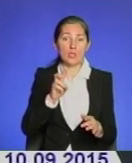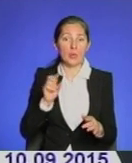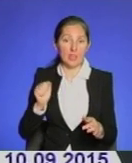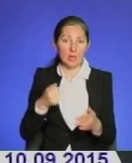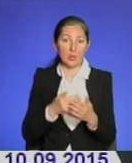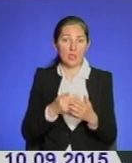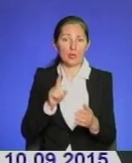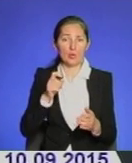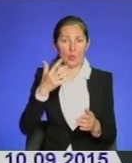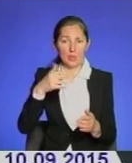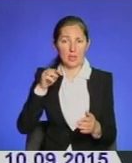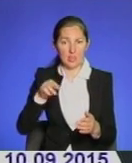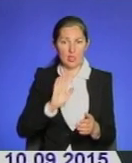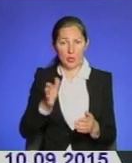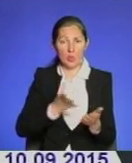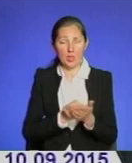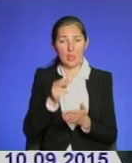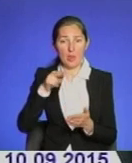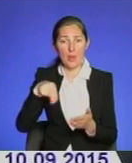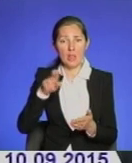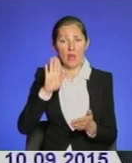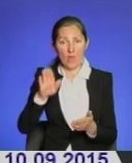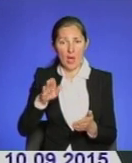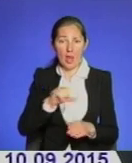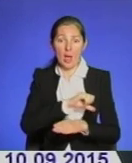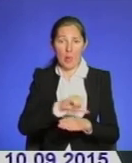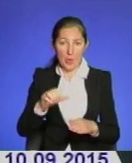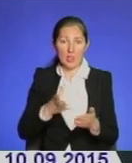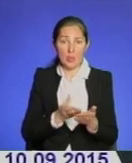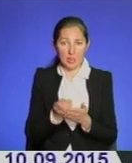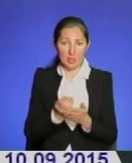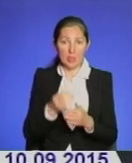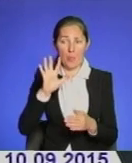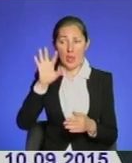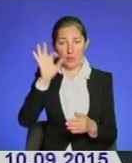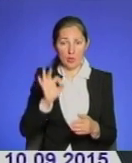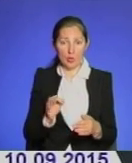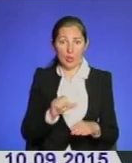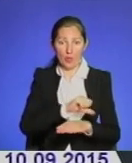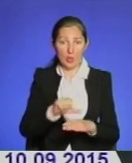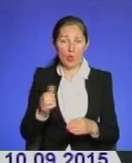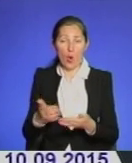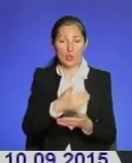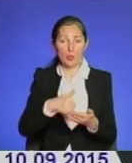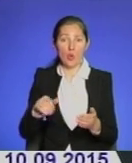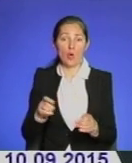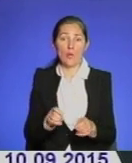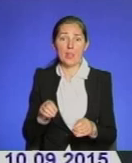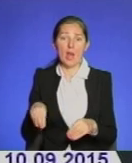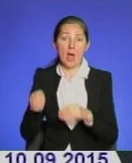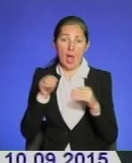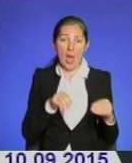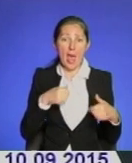там, ПДВ, митний платіж, інші збори, які на тих 5% митного збору на з експорту, який додавлений в цьому році, що ми